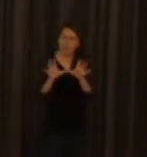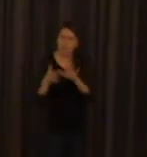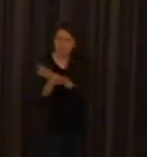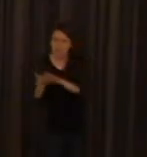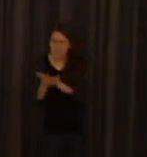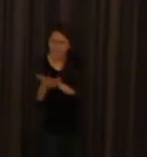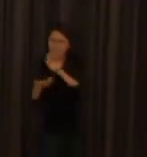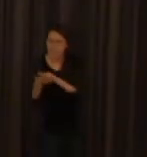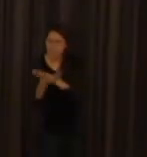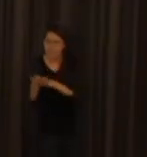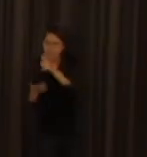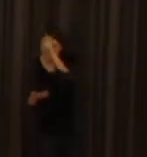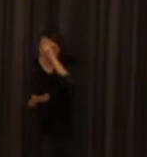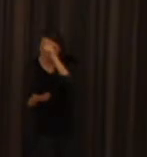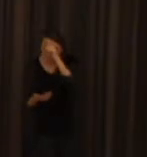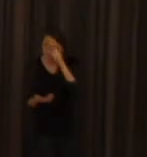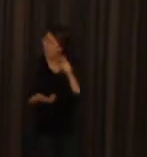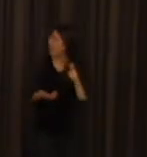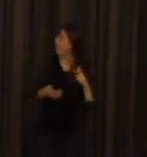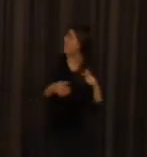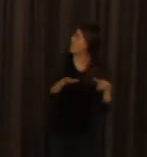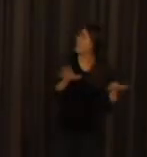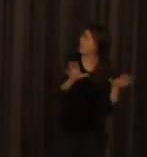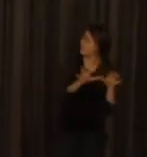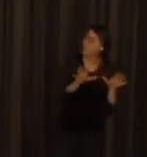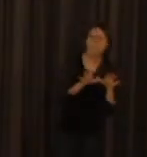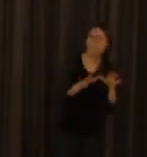10 signants de llengua de signes polonesa.